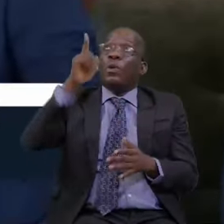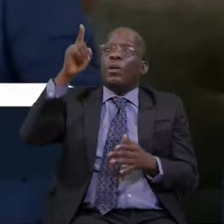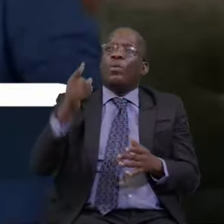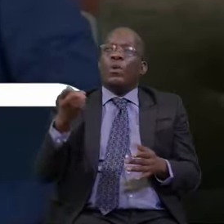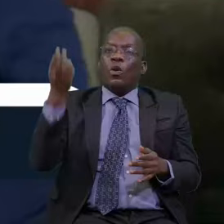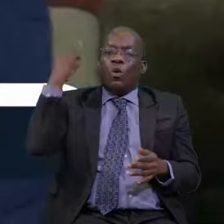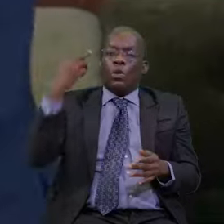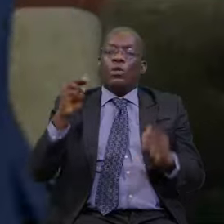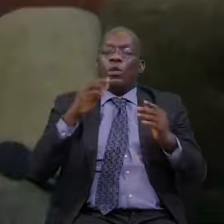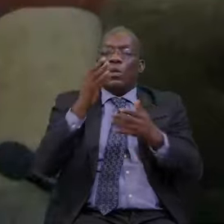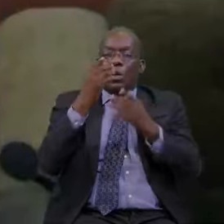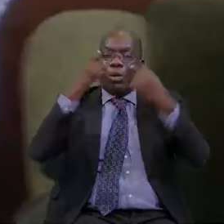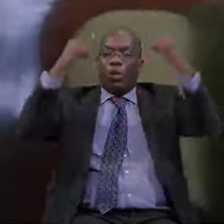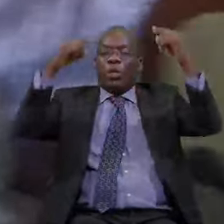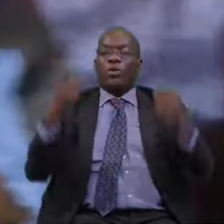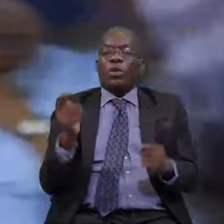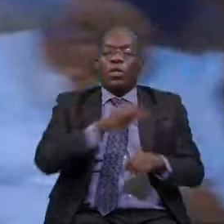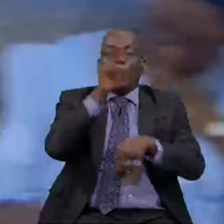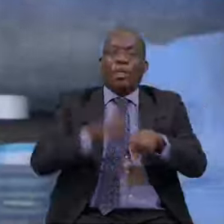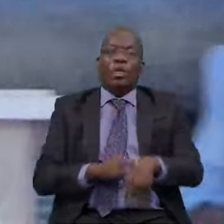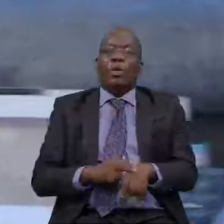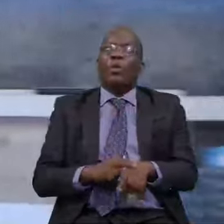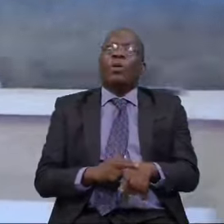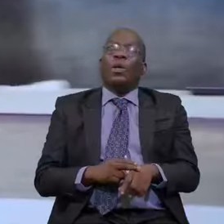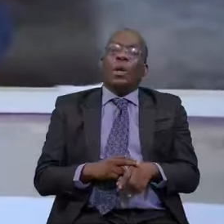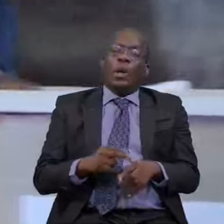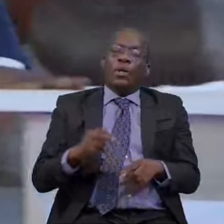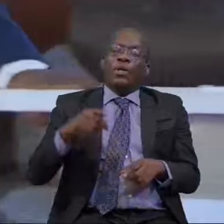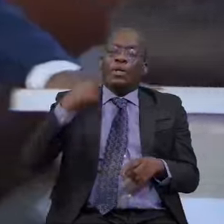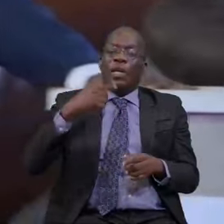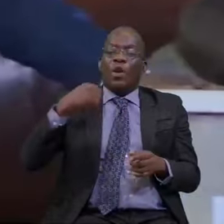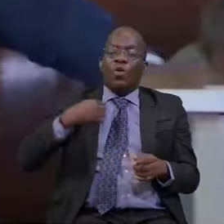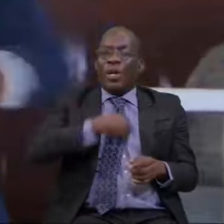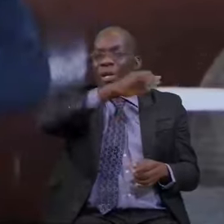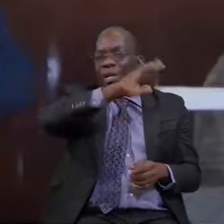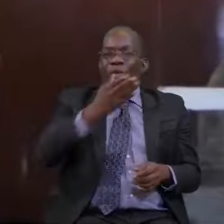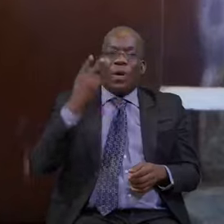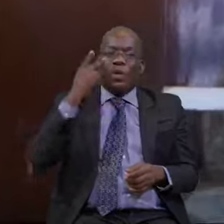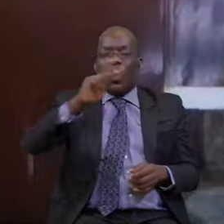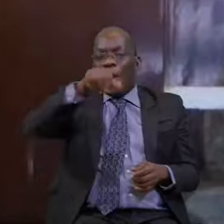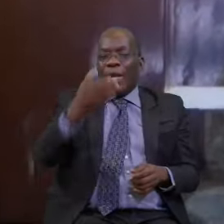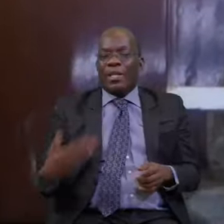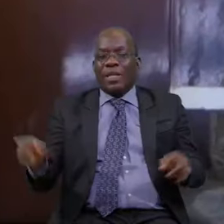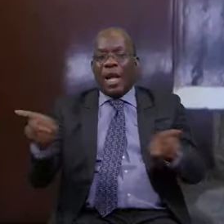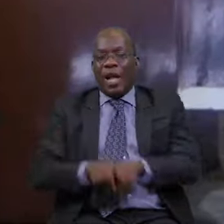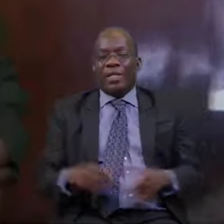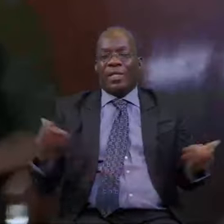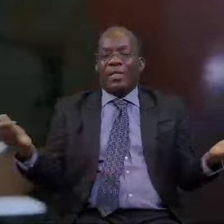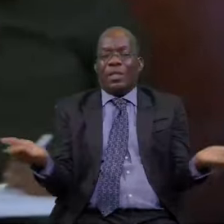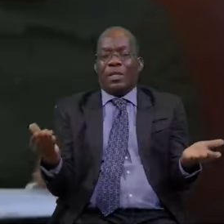une personne qui a réussi. Toute la nation a dit que nous n'avons rien vu de pareil.